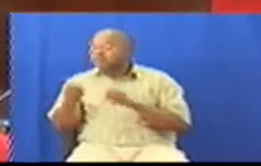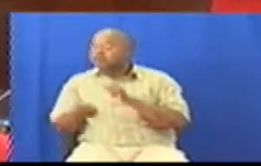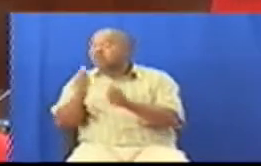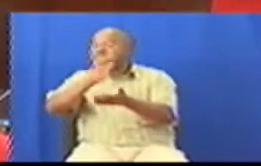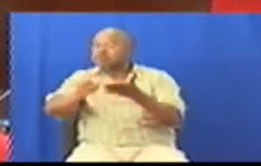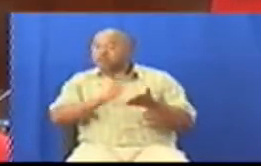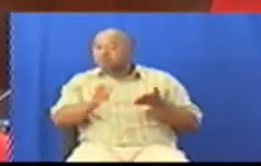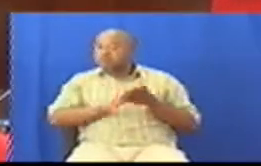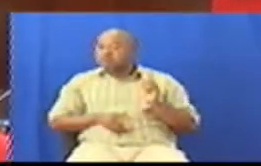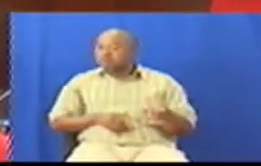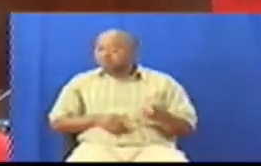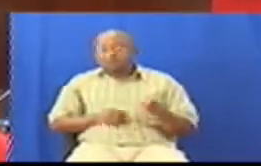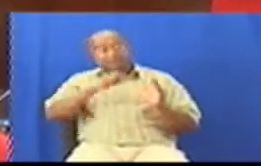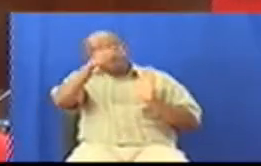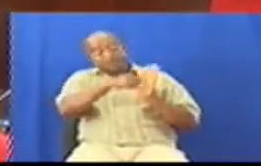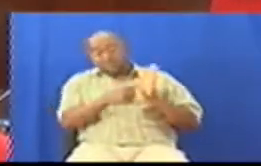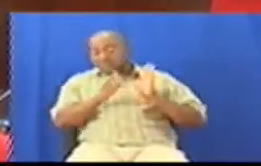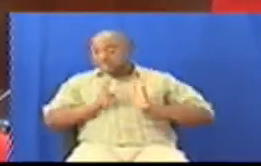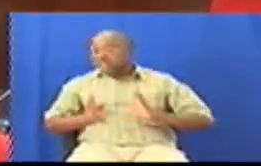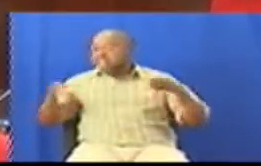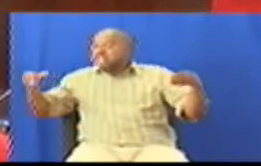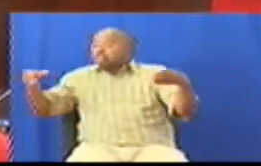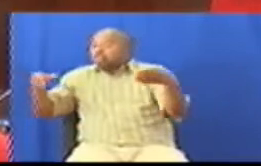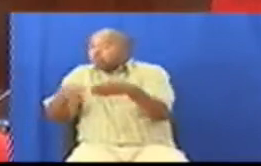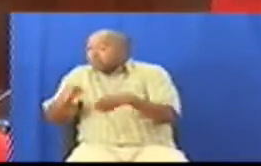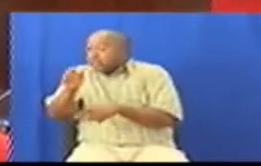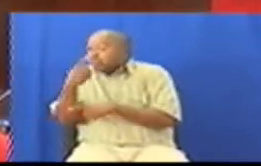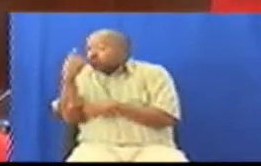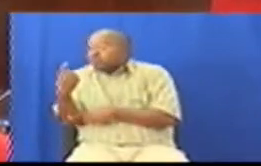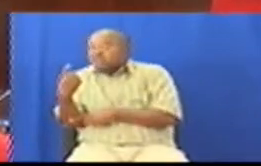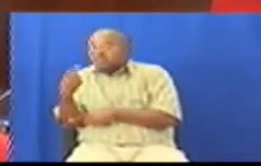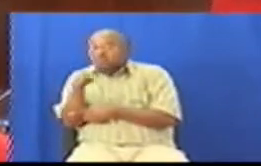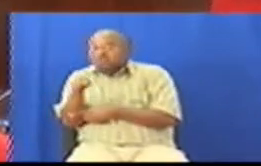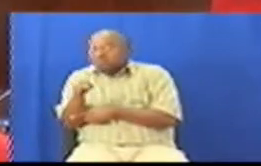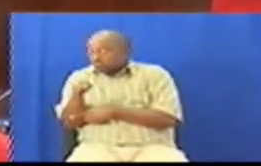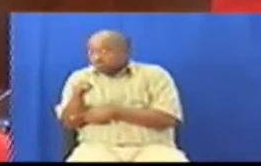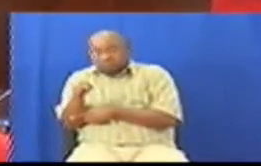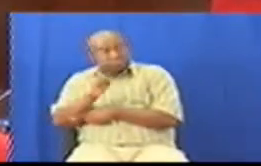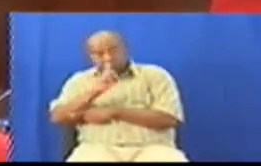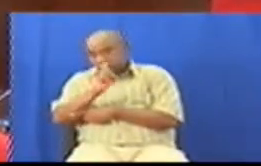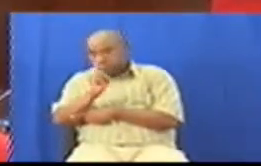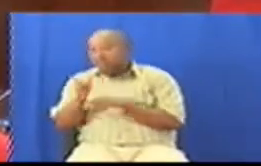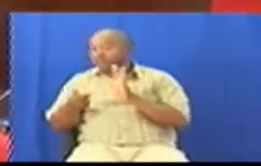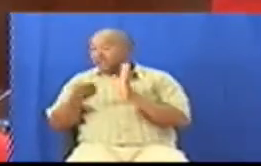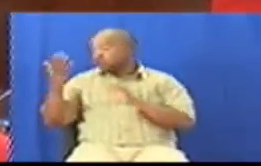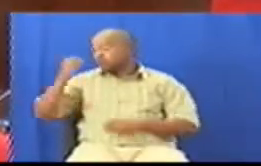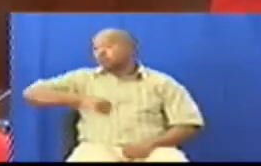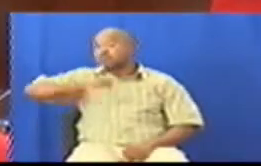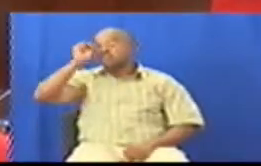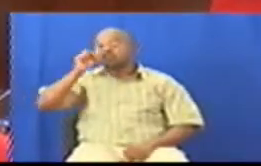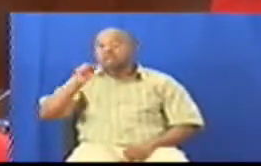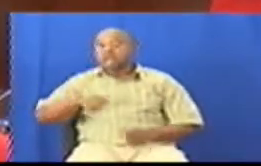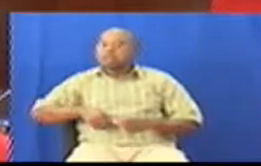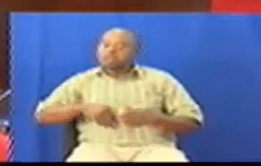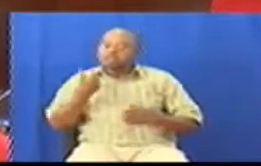wakati ametimiza masharti, alafu tume inakuwa ya mtu mmoja anateua. Mlishuhudia tulishinda mkatupola. Watanzania,